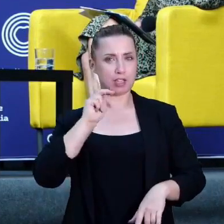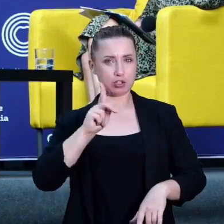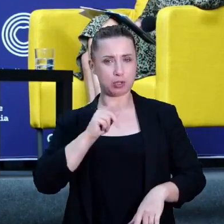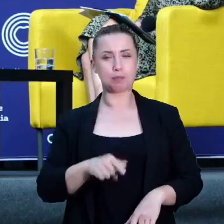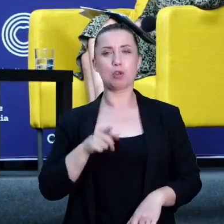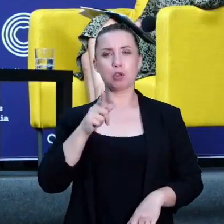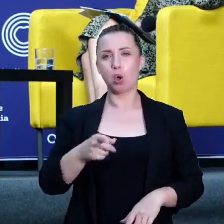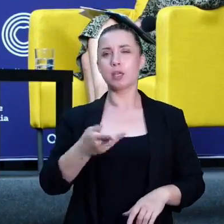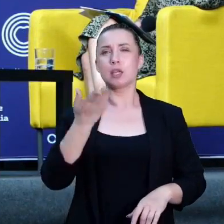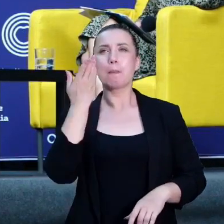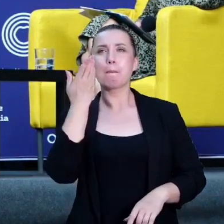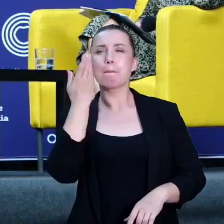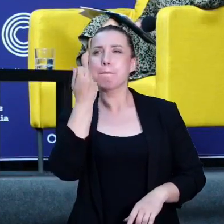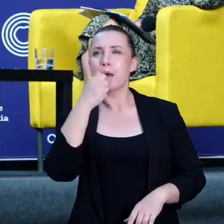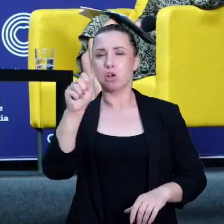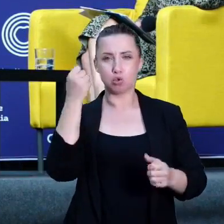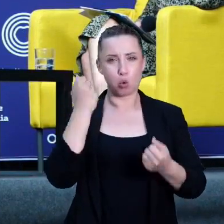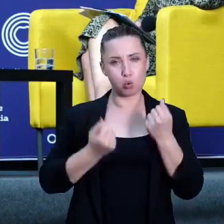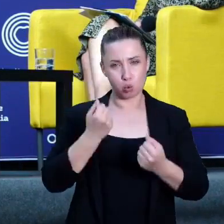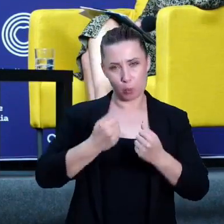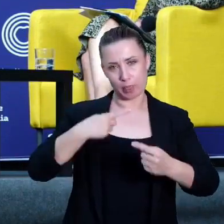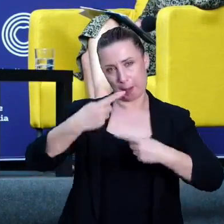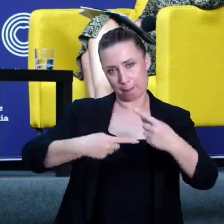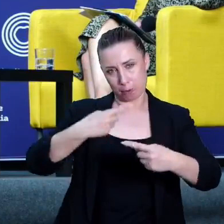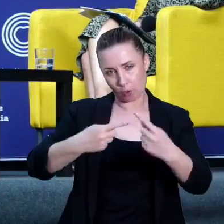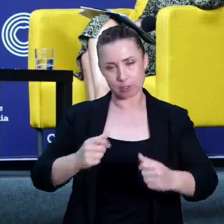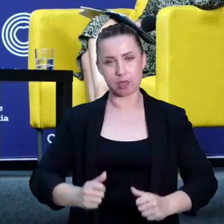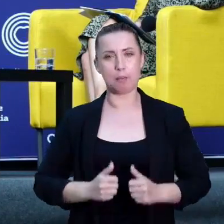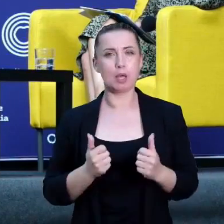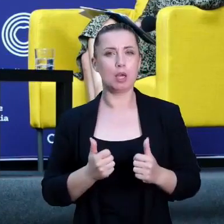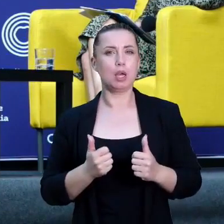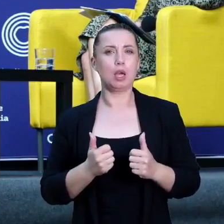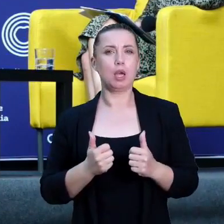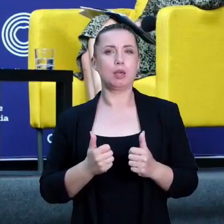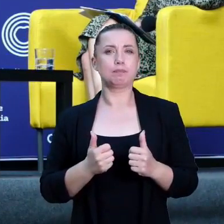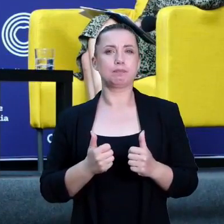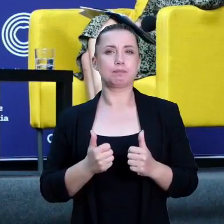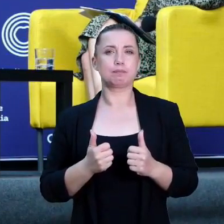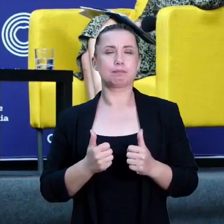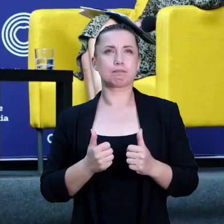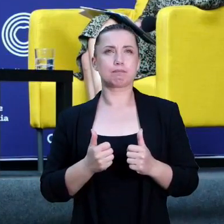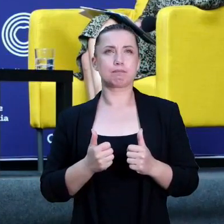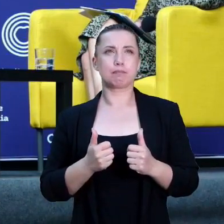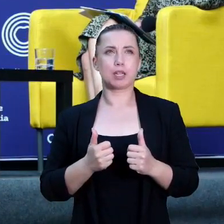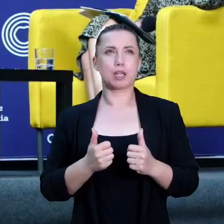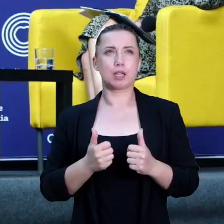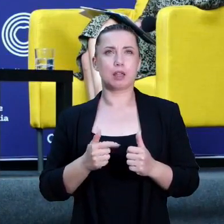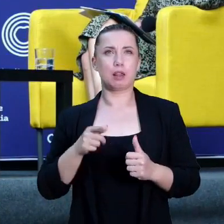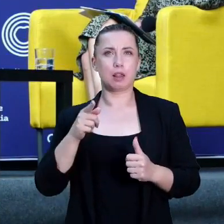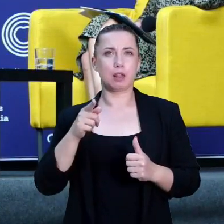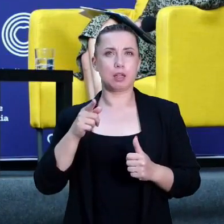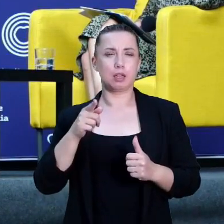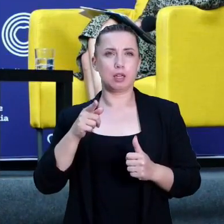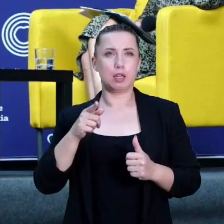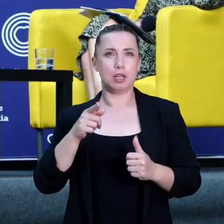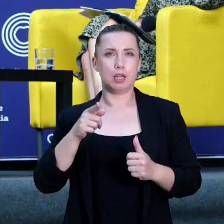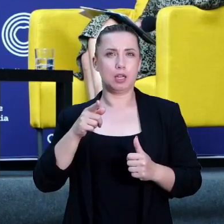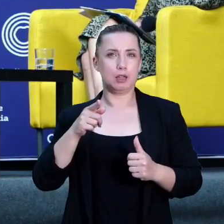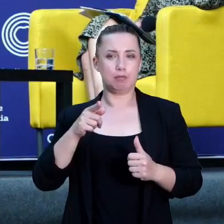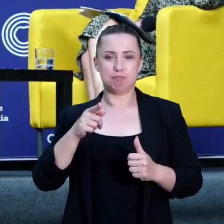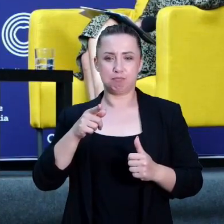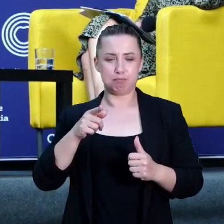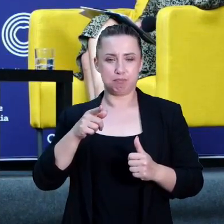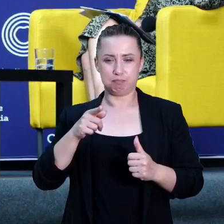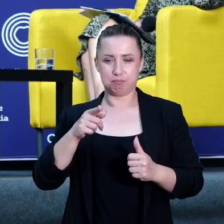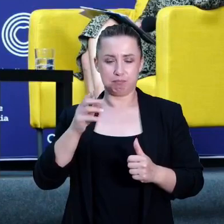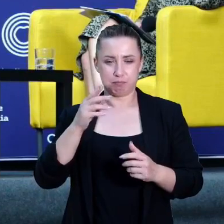jest bardzo trudny proces, żeby móc się z taką kobiecą koncepcją artystyczną zderzyć z całkowicie męskim gronem, które